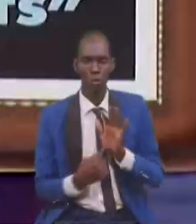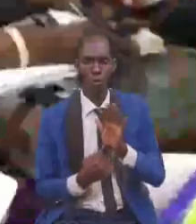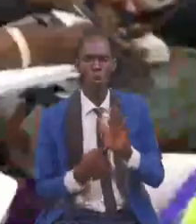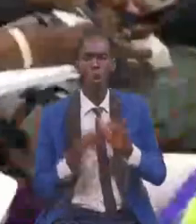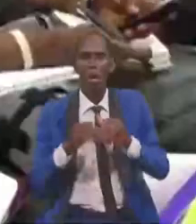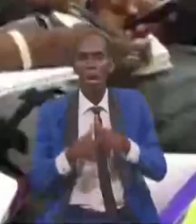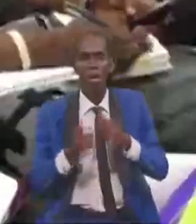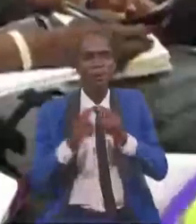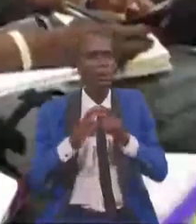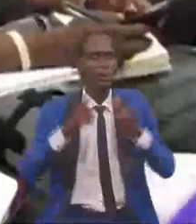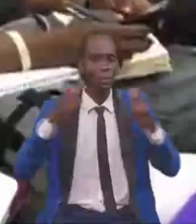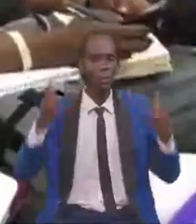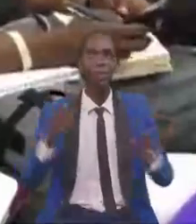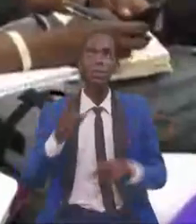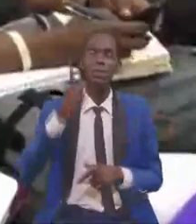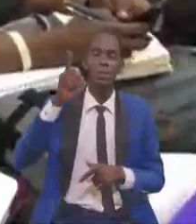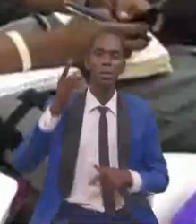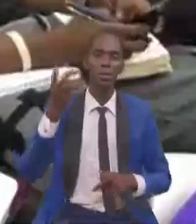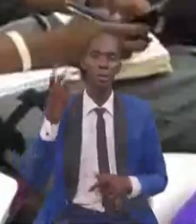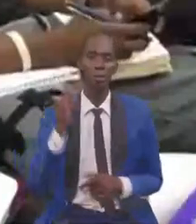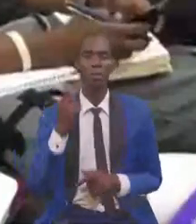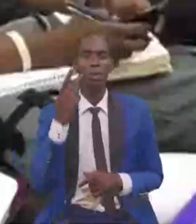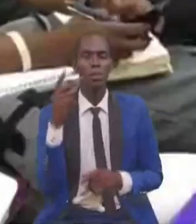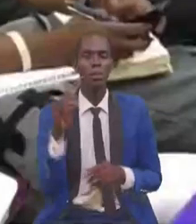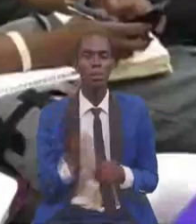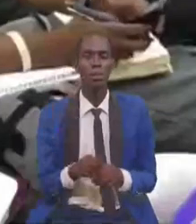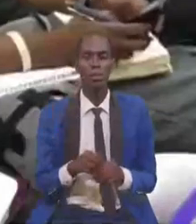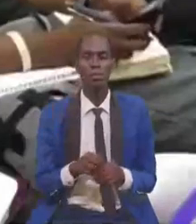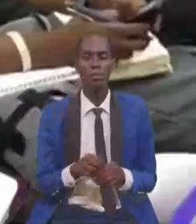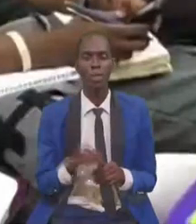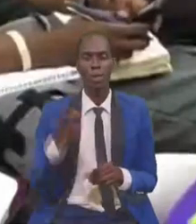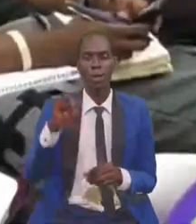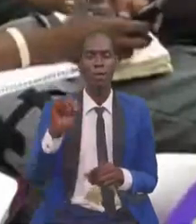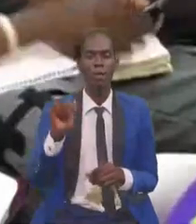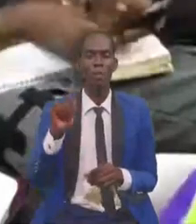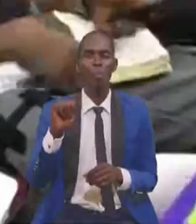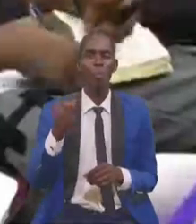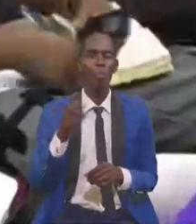vu, combien il est grand? On va, Matthieu 12, sa grandeur.